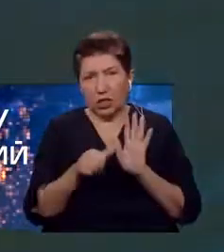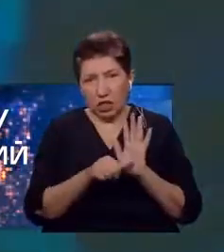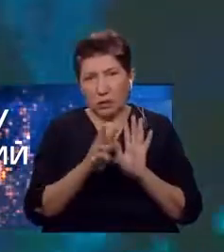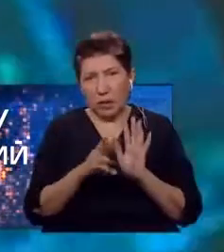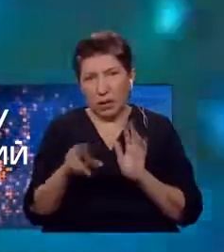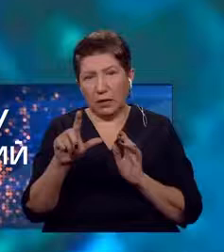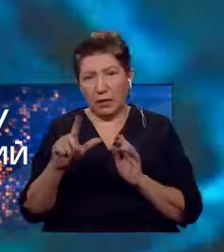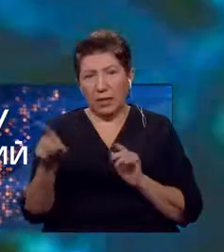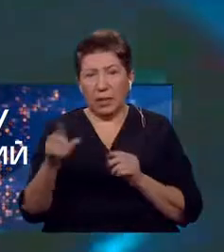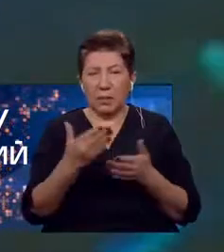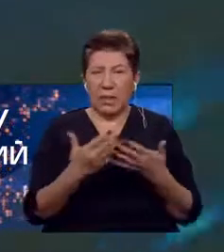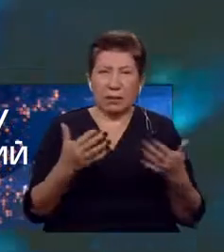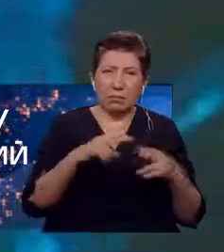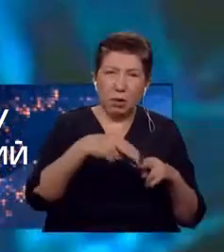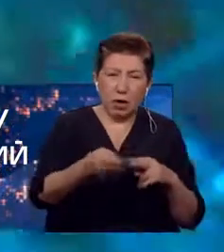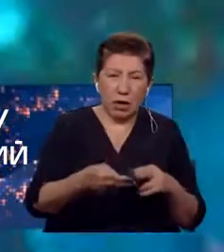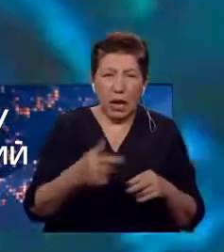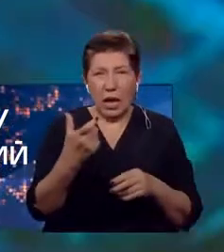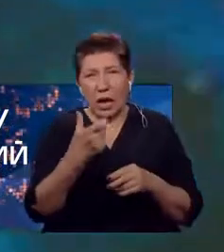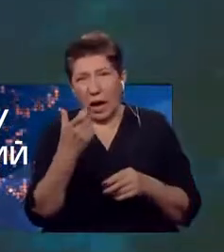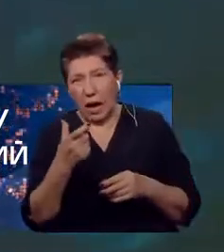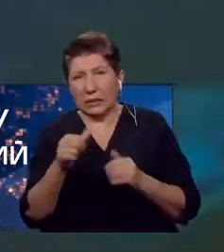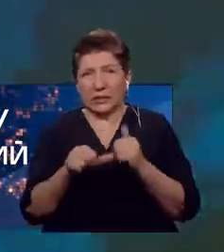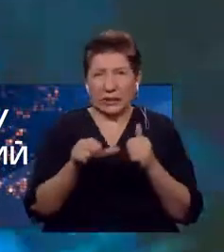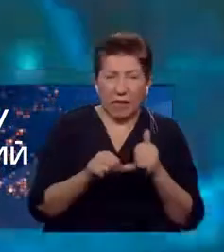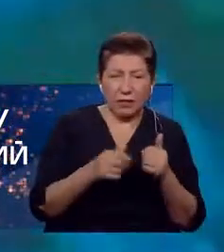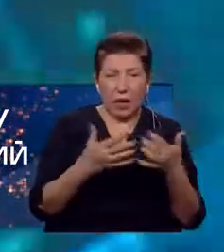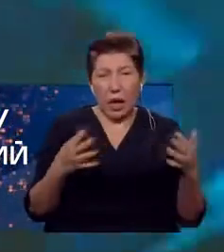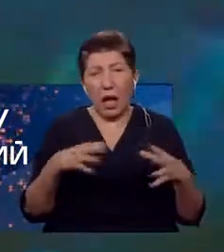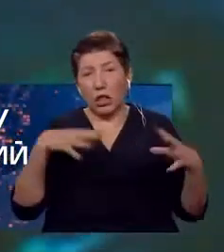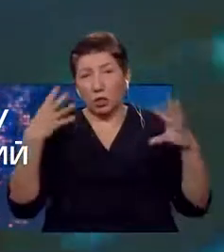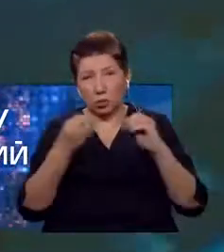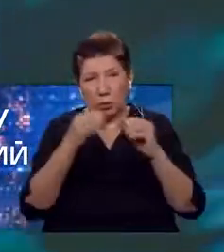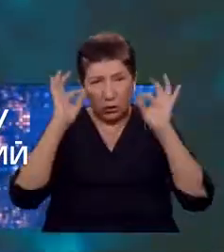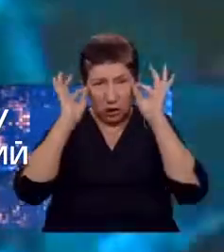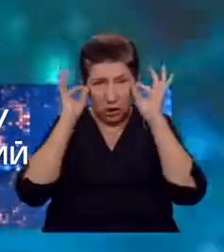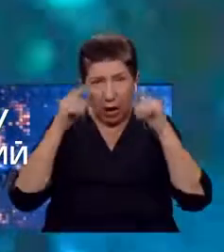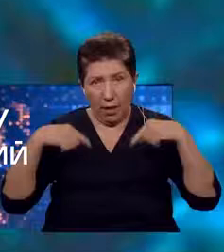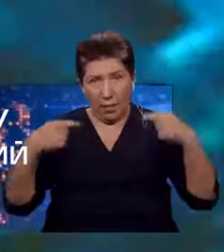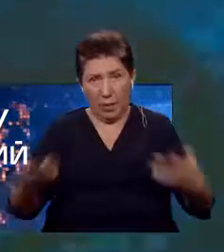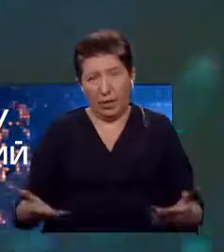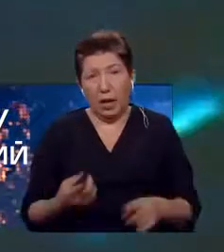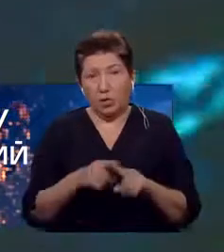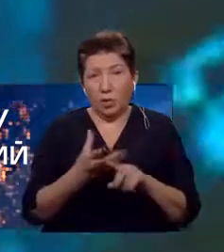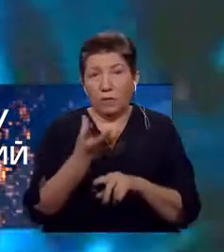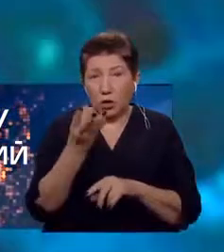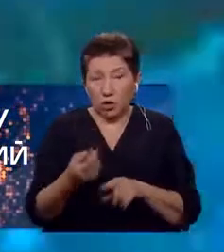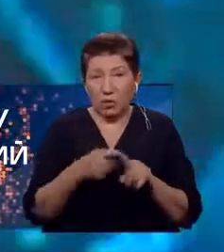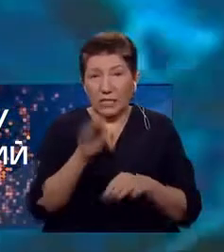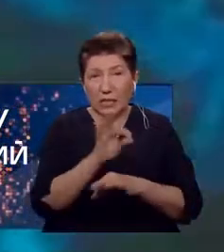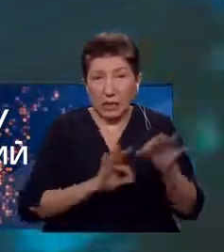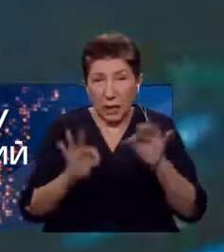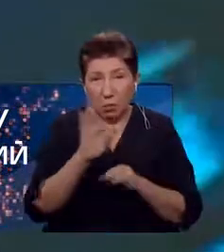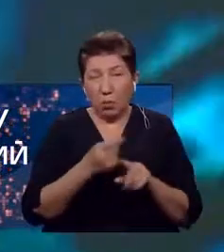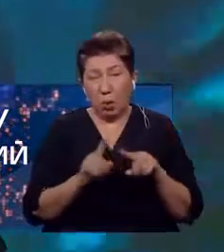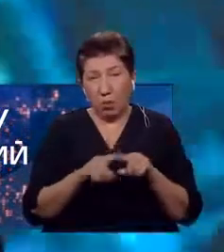там є різні борги, які відносились до газу, які відносились до нафти, але сума боргів була шалена. Тобто для того, щоб фінансувати оцю схему, про